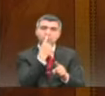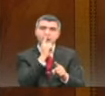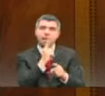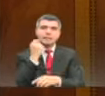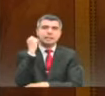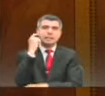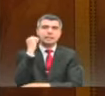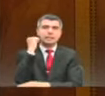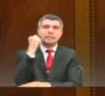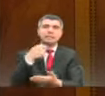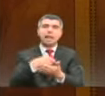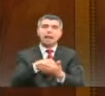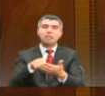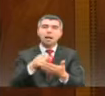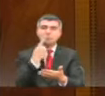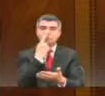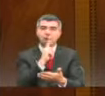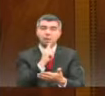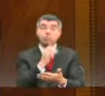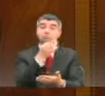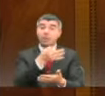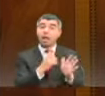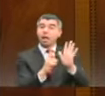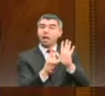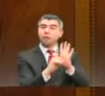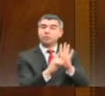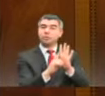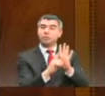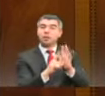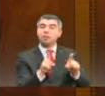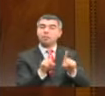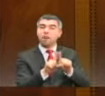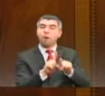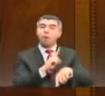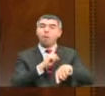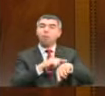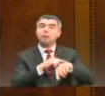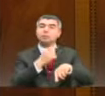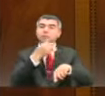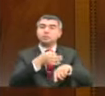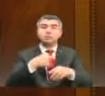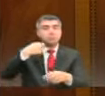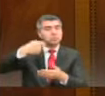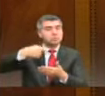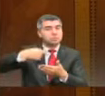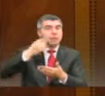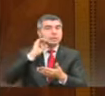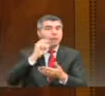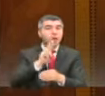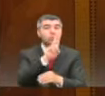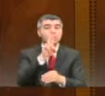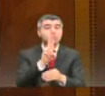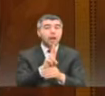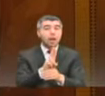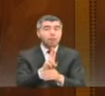الضريبي وتطبيق المنظومة المتعلقة باحترام آجال الأداء من طرف الوزارات والمؤسسات العمومية والجماعة الترابية. ومناسبة